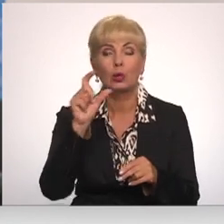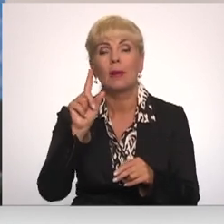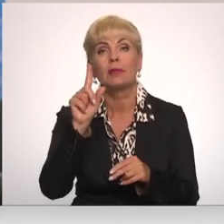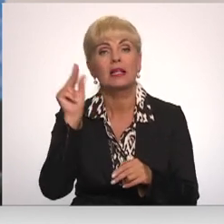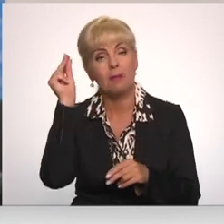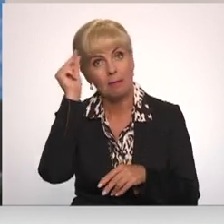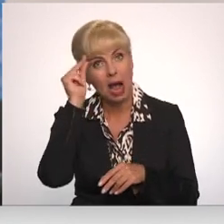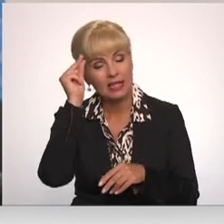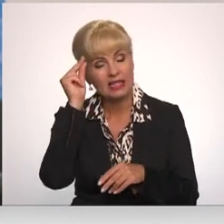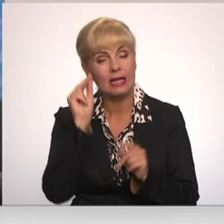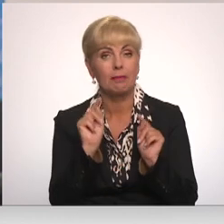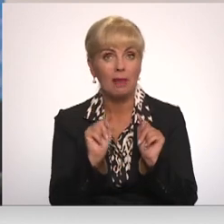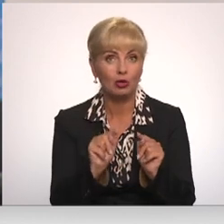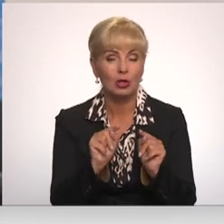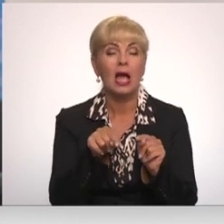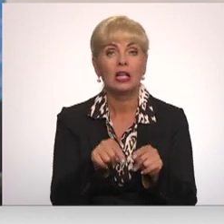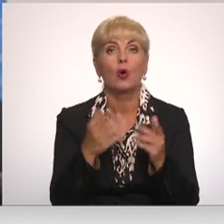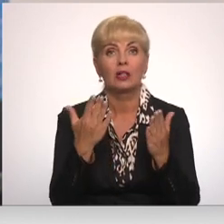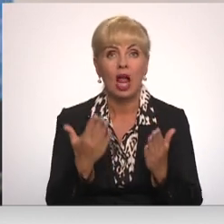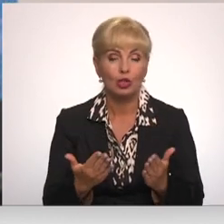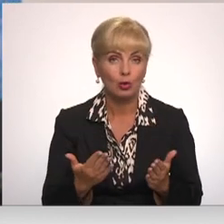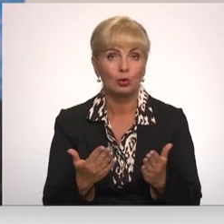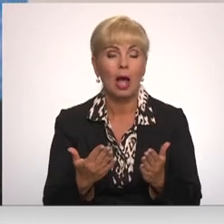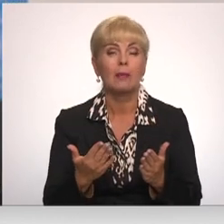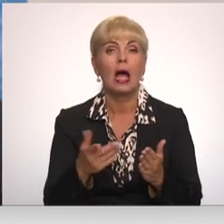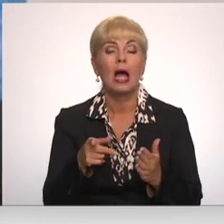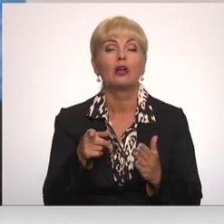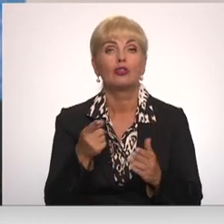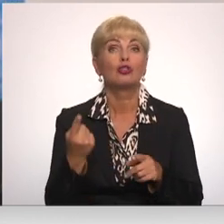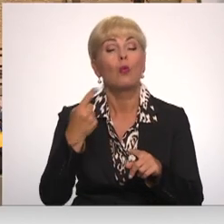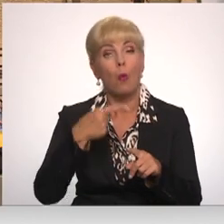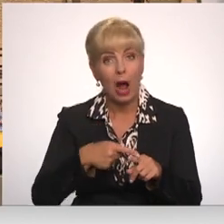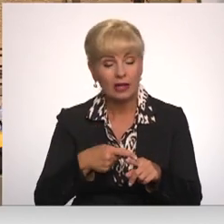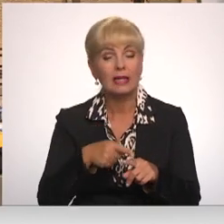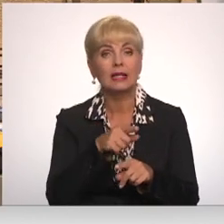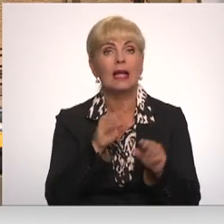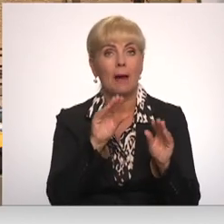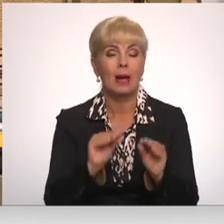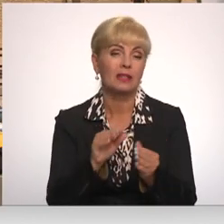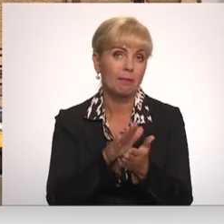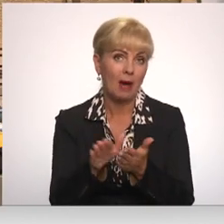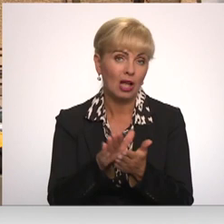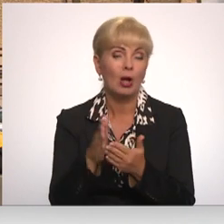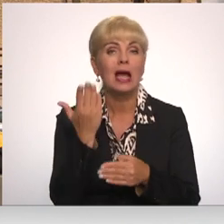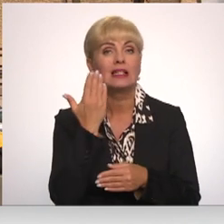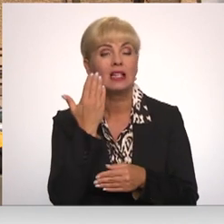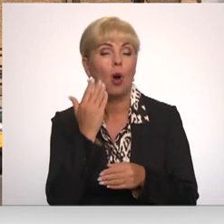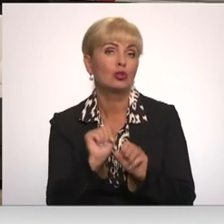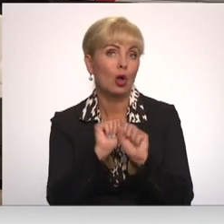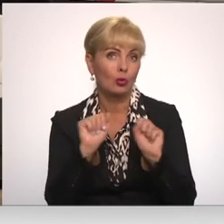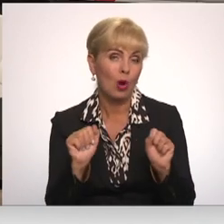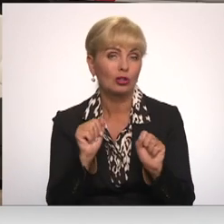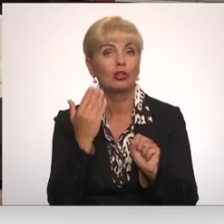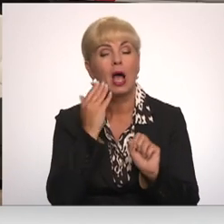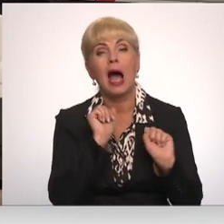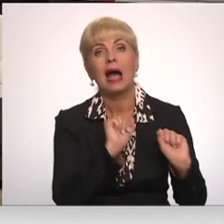mācības, un kā rezultātā viņiem šoreiz nosacīti, jāsamazina patēriņš. Ir tā saucamā nodrošinamo jeb